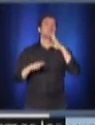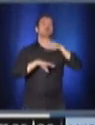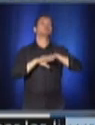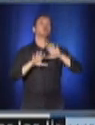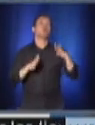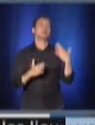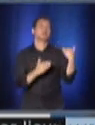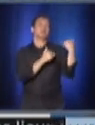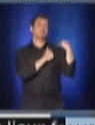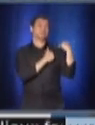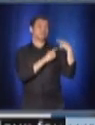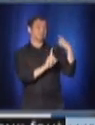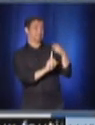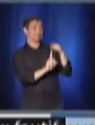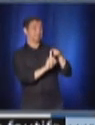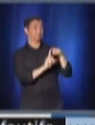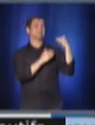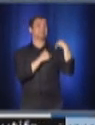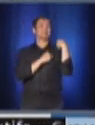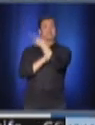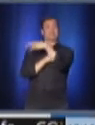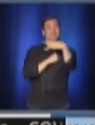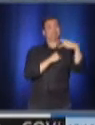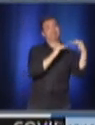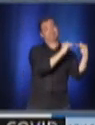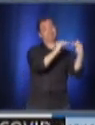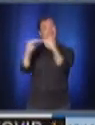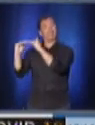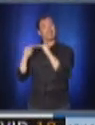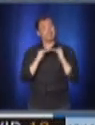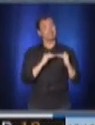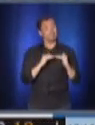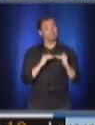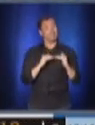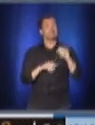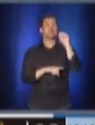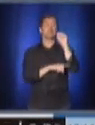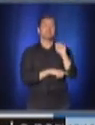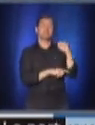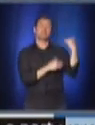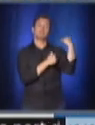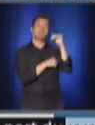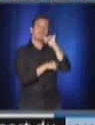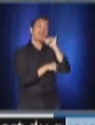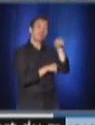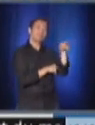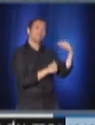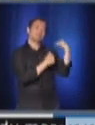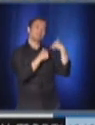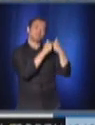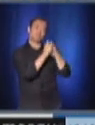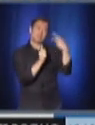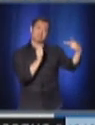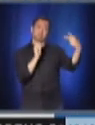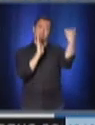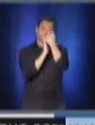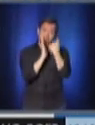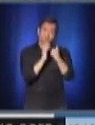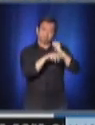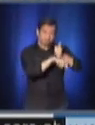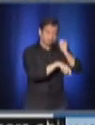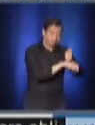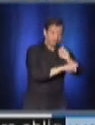qui est partagée. Hein. Je ne sais pas si vous comprenez. Un tenancier de bar, par exemple, qui a mis en place les différentes choses